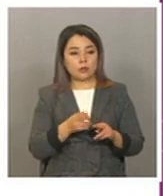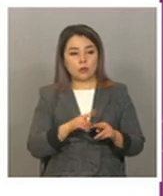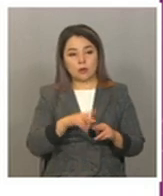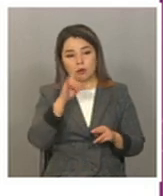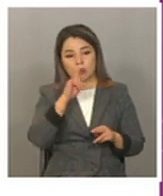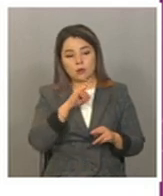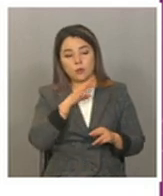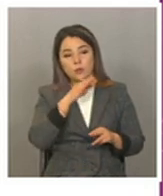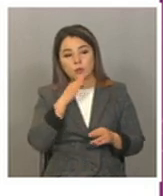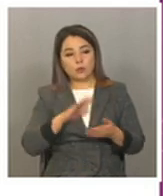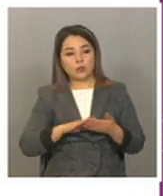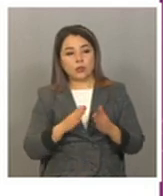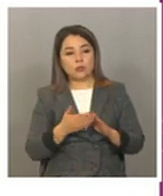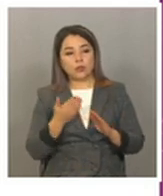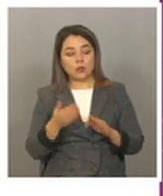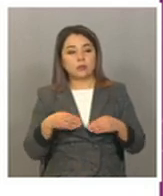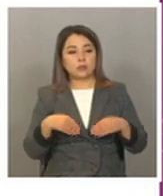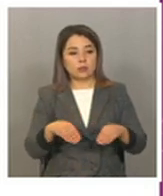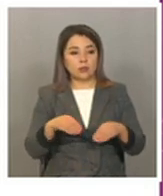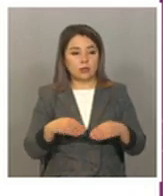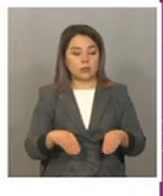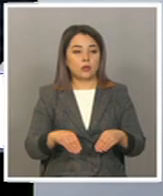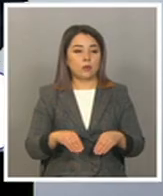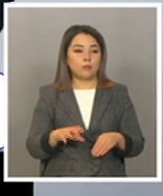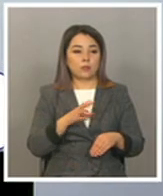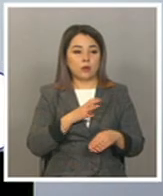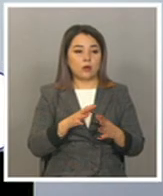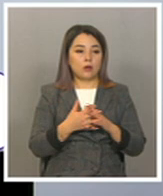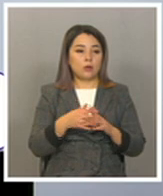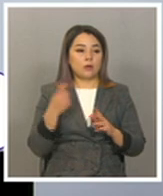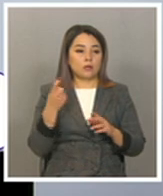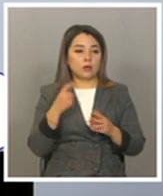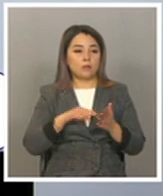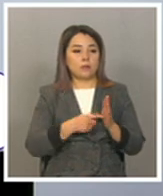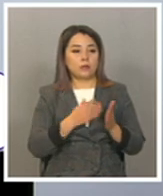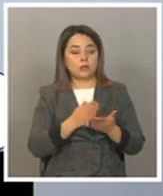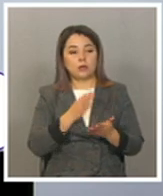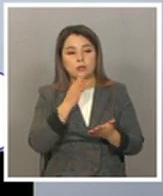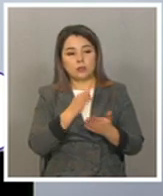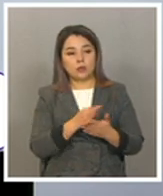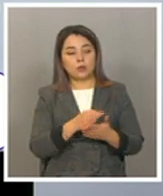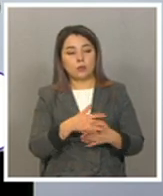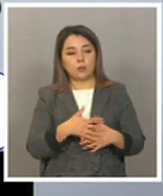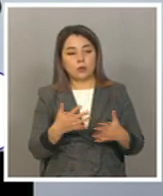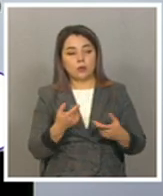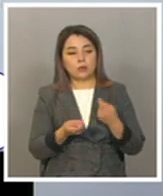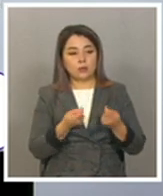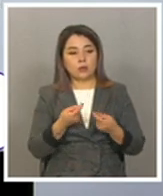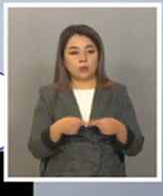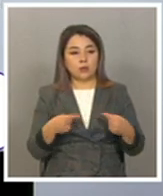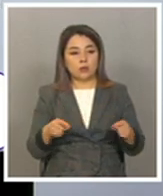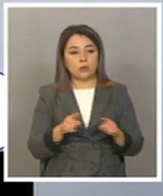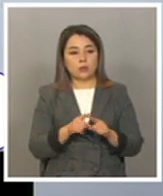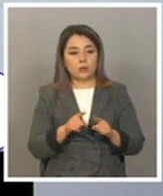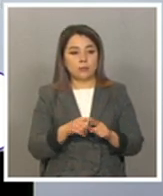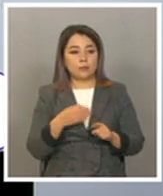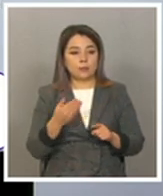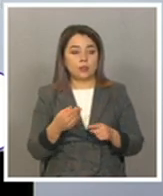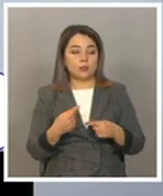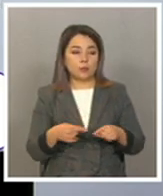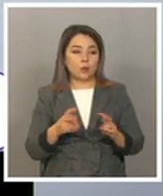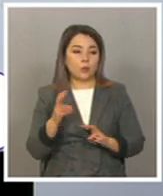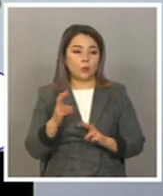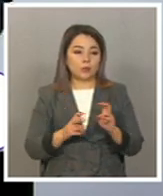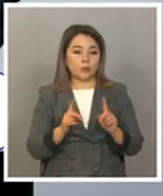Қазақстанның көп жағдайларда егістік алқаптарын, яғни ауыл шаруашылық мақсатта көптеген дәнді дақылдарды немесе басқа да